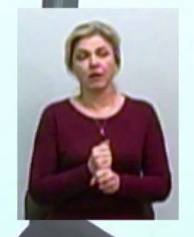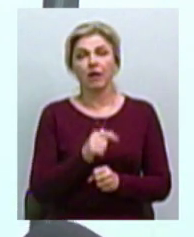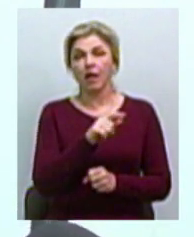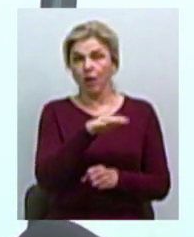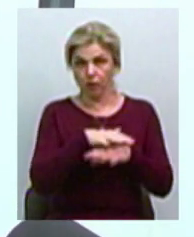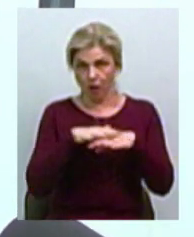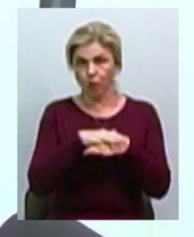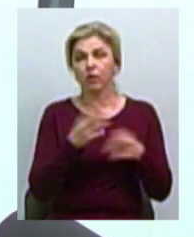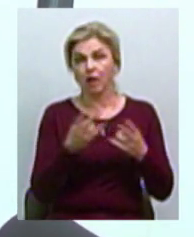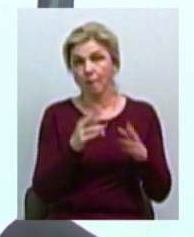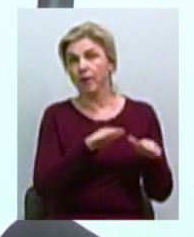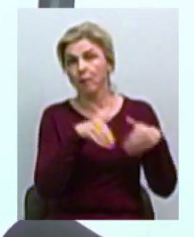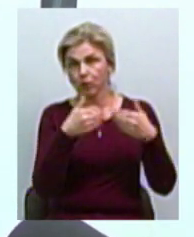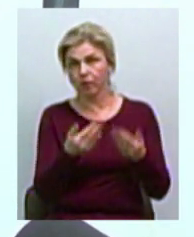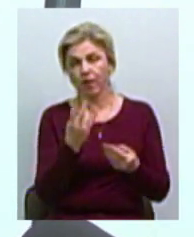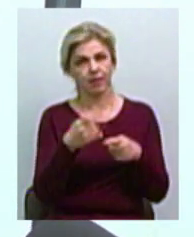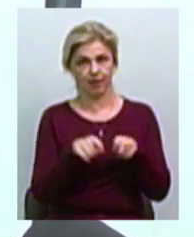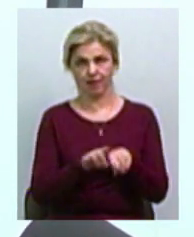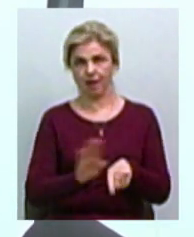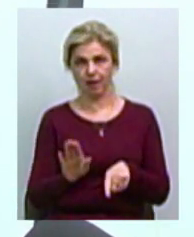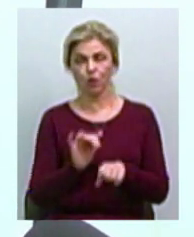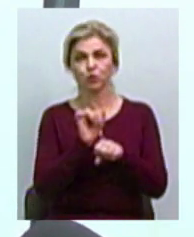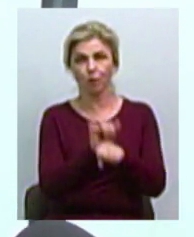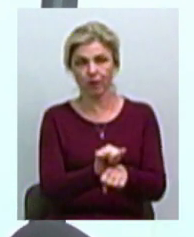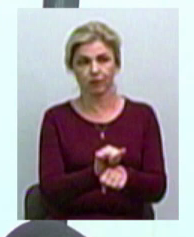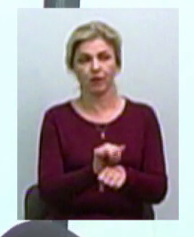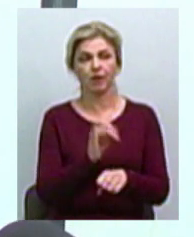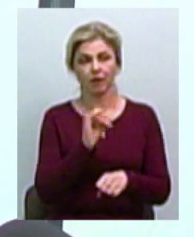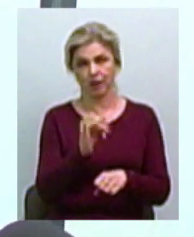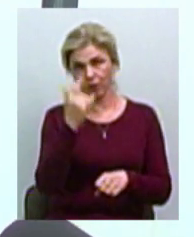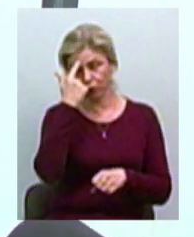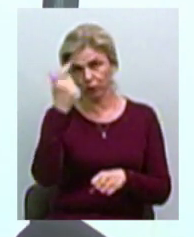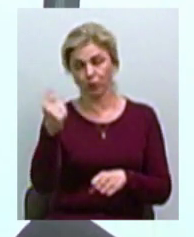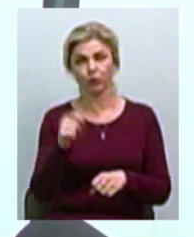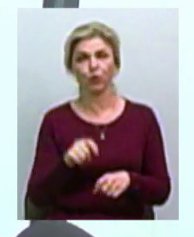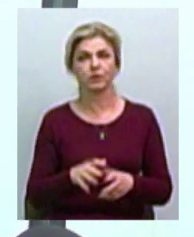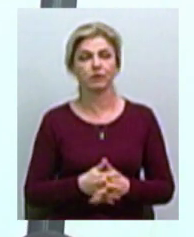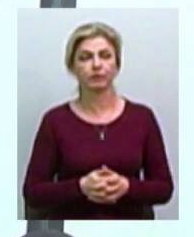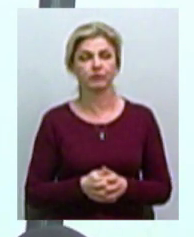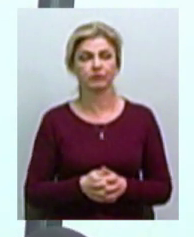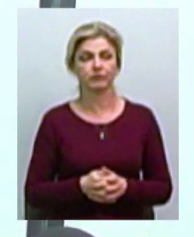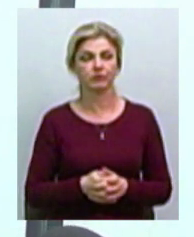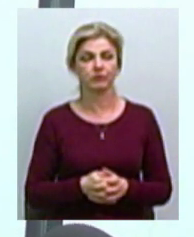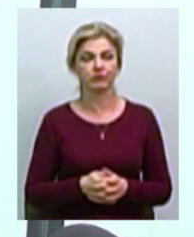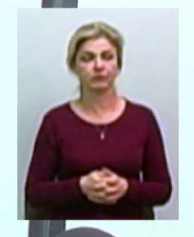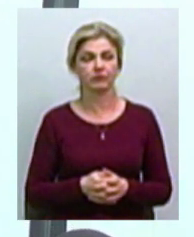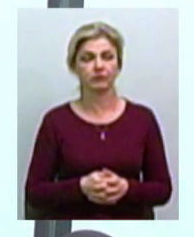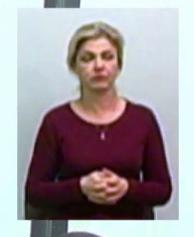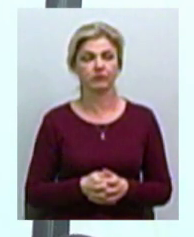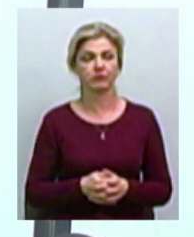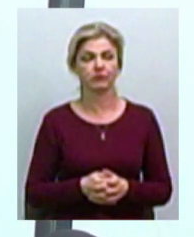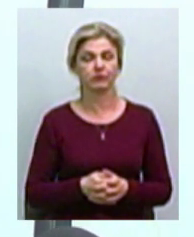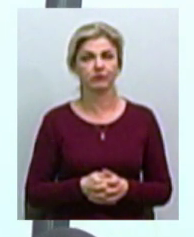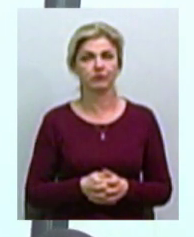ну не так. Тим самим зупиняти і наносити, як би сказати так, дуже